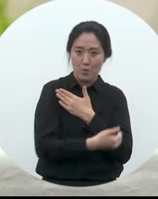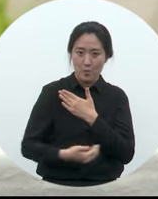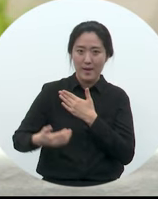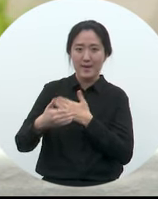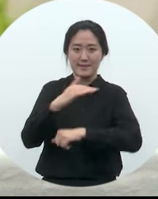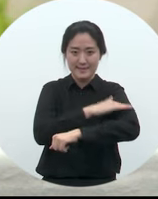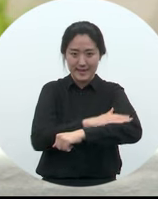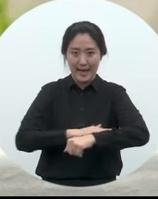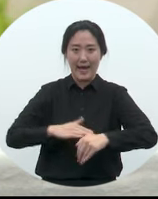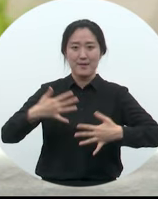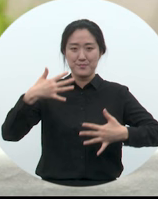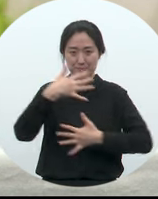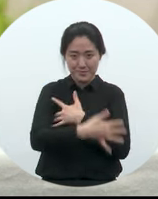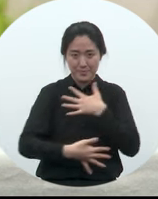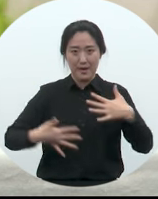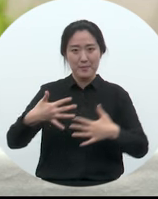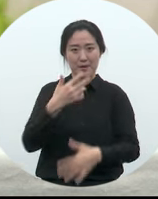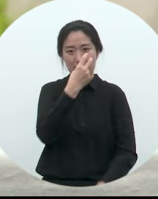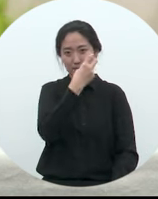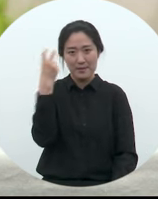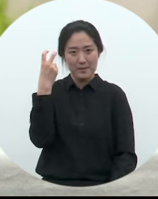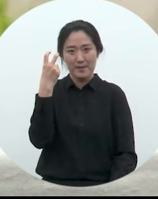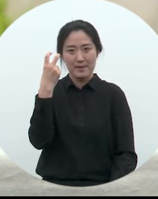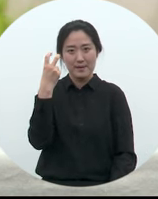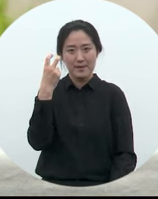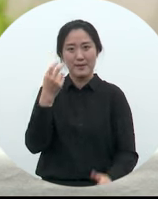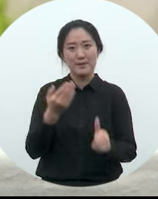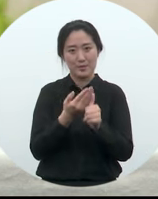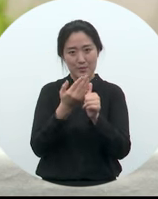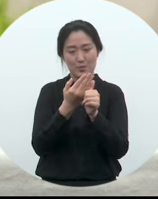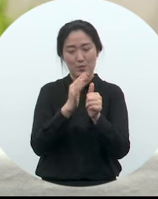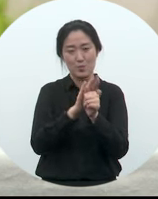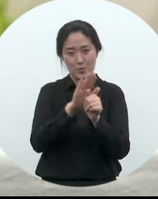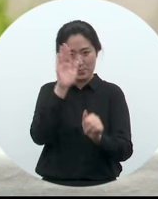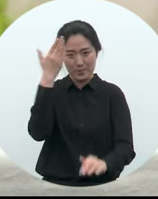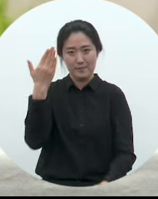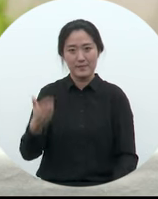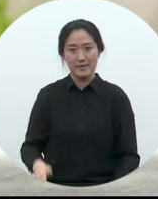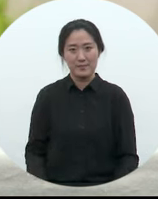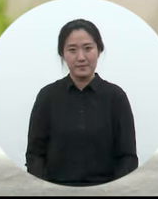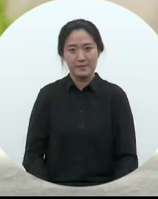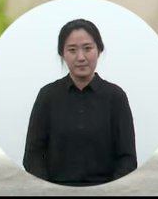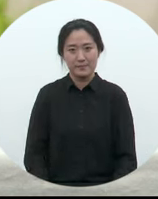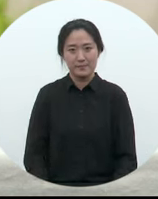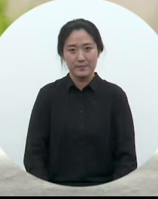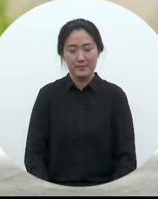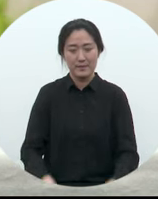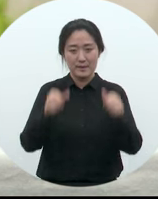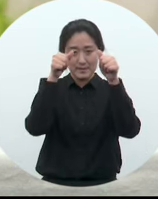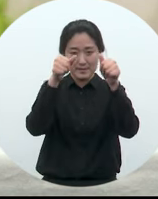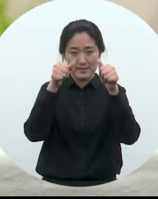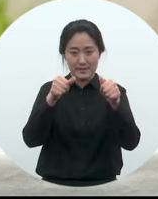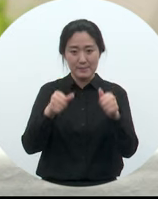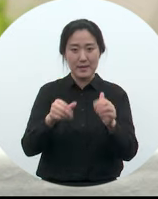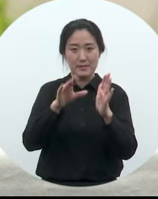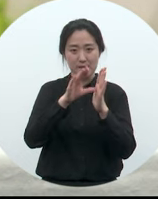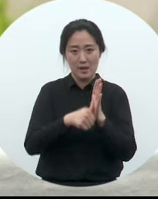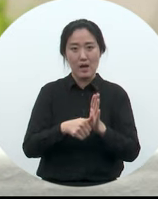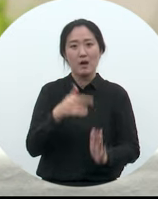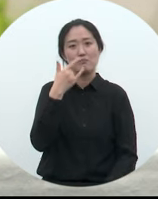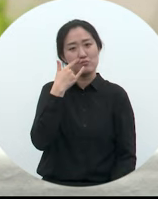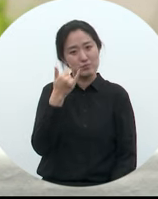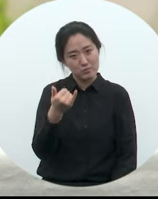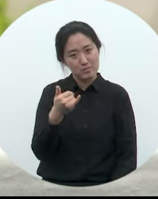기혈순환이 전체적으로 잘 되기 때문에 총명한 아이 키우는데 도움이 많이 될 수가 있습니다. 이런 지압